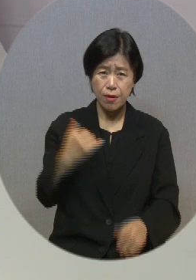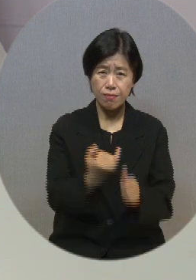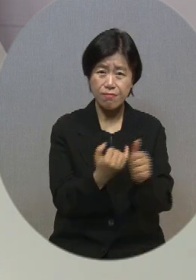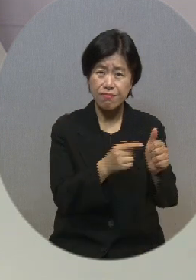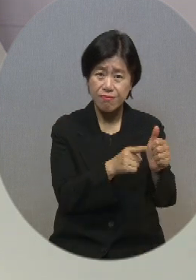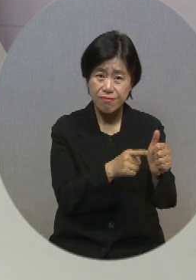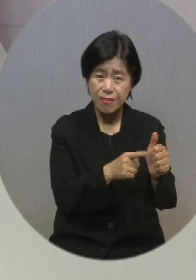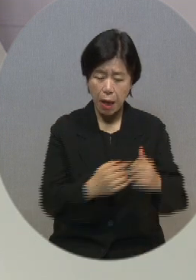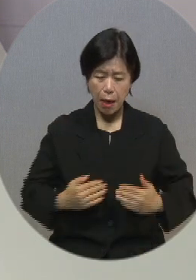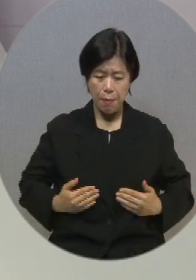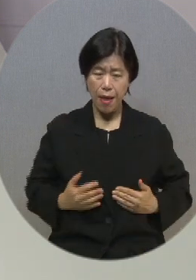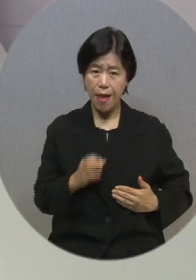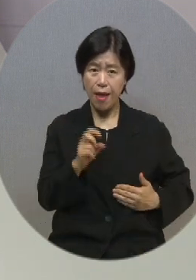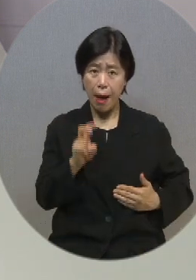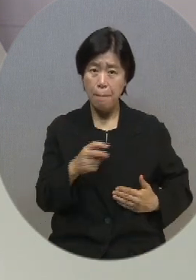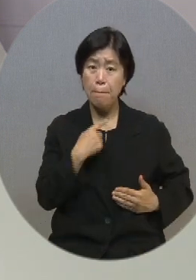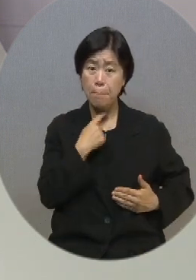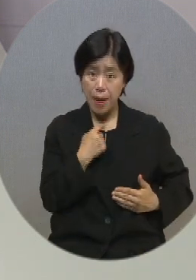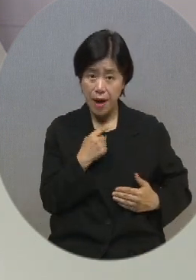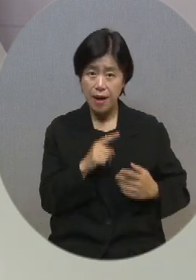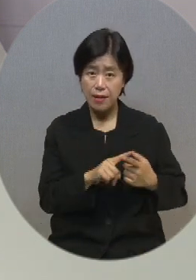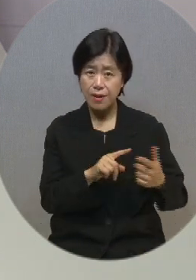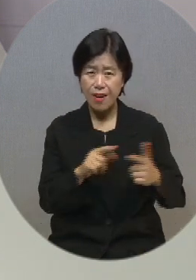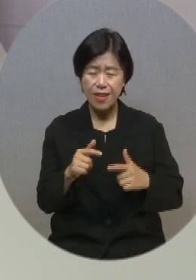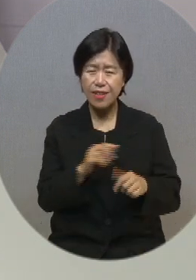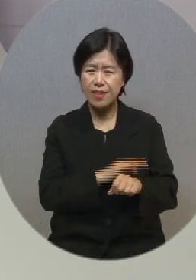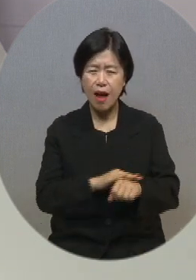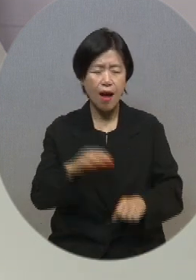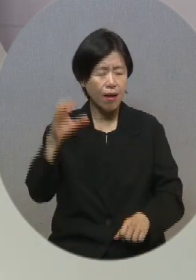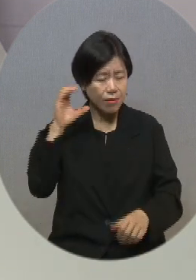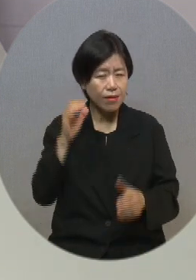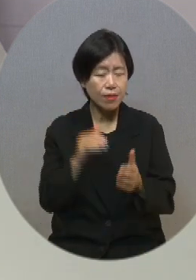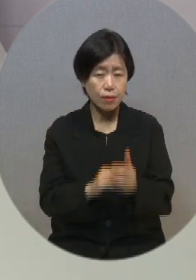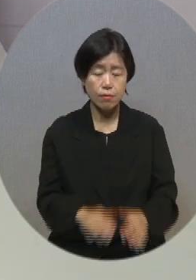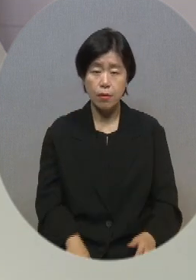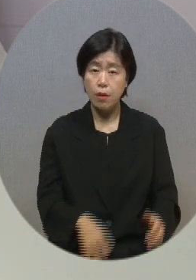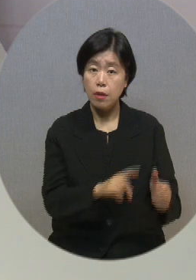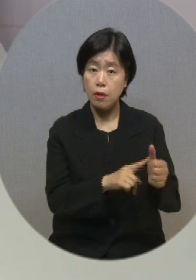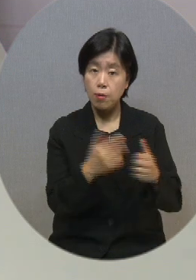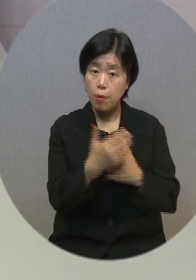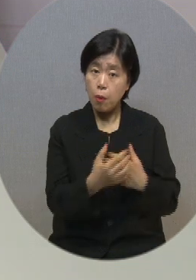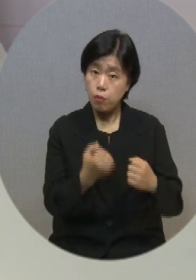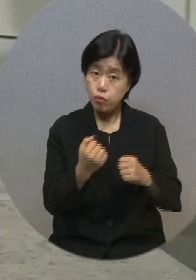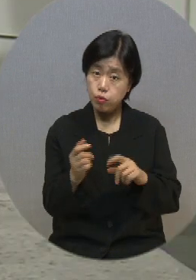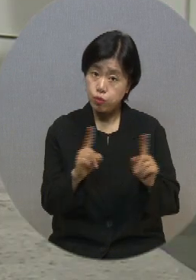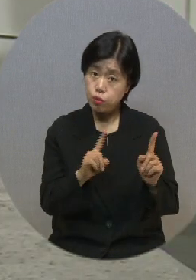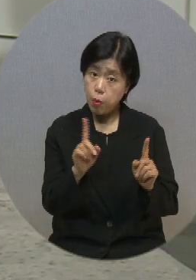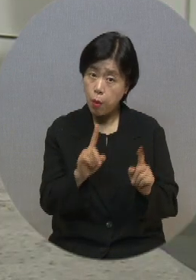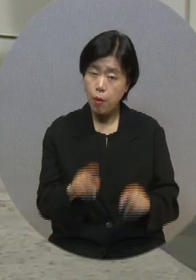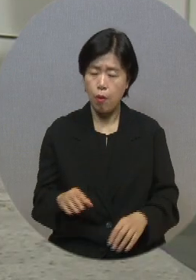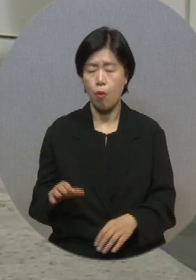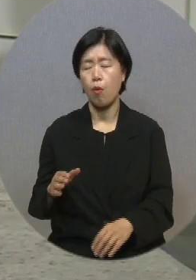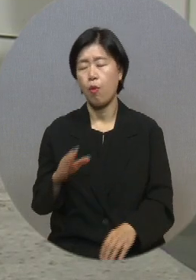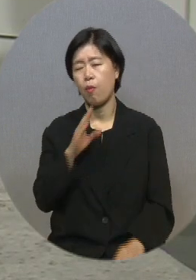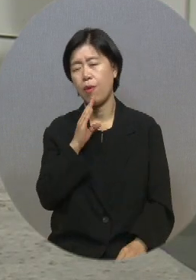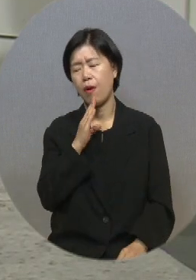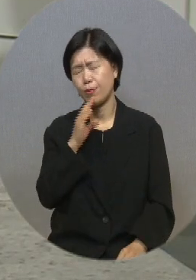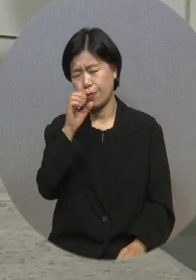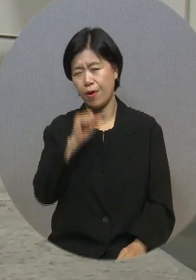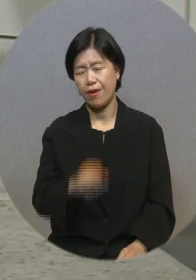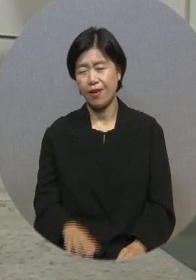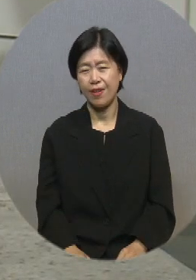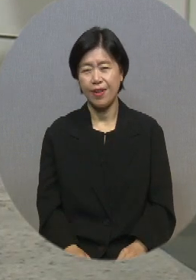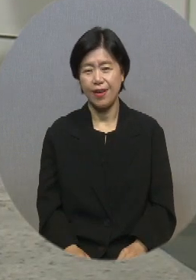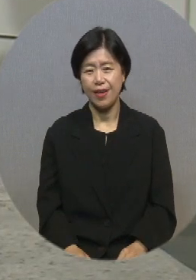지난번에. 예, 예. 그 남편께서 요즘 건강 어떠신가요? 아, 예, 요즘 많이 좋아해. 남편이 저 부인 내 말을 잘 안